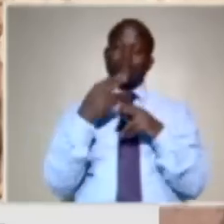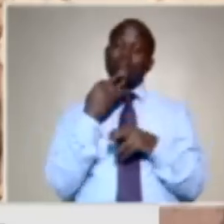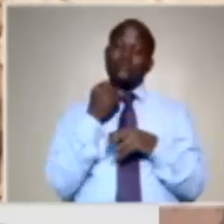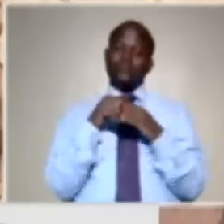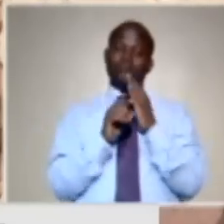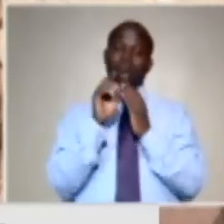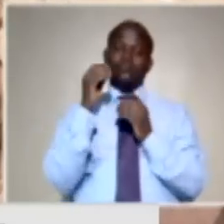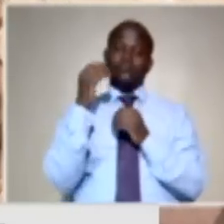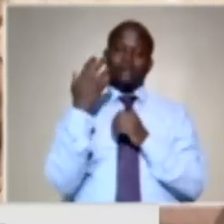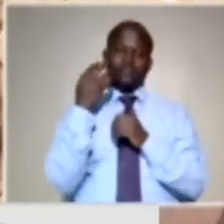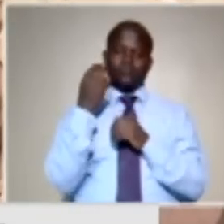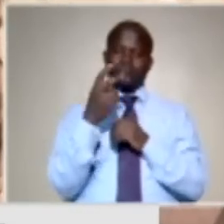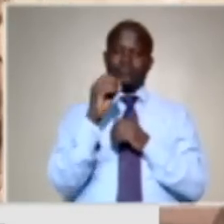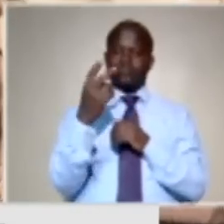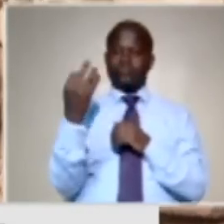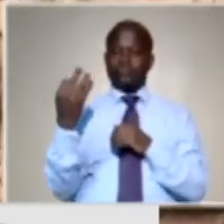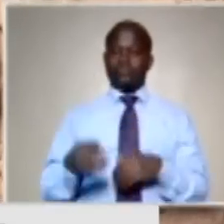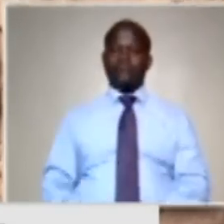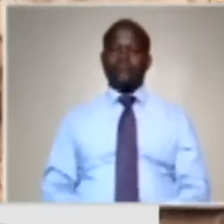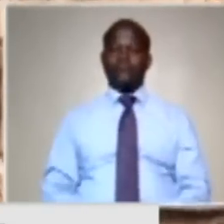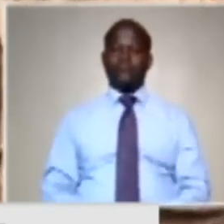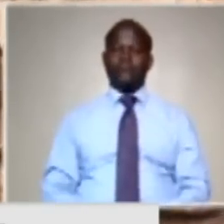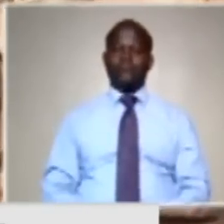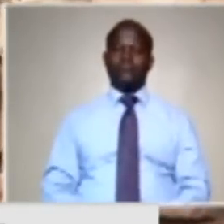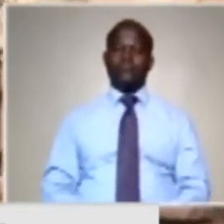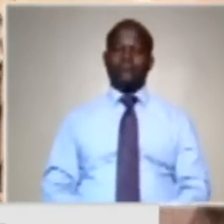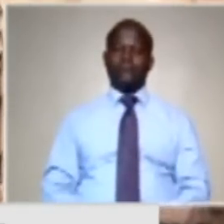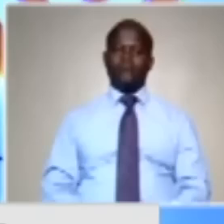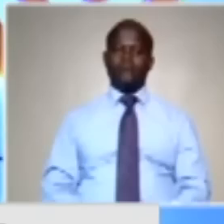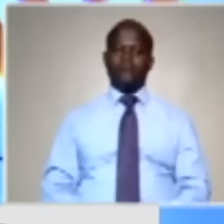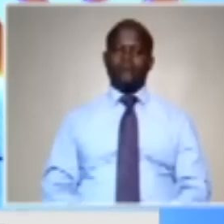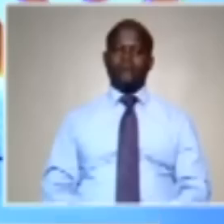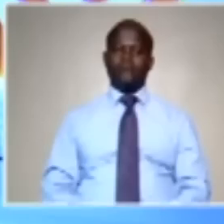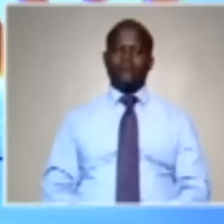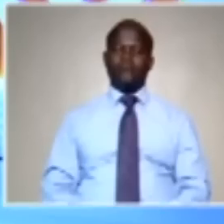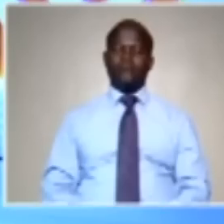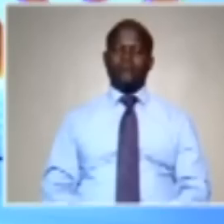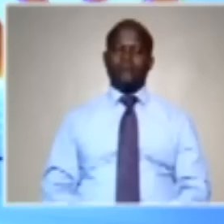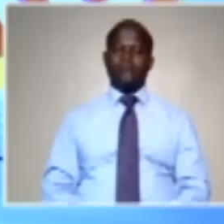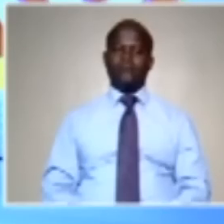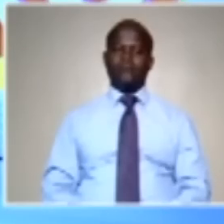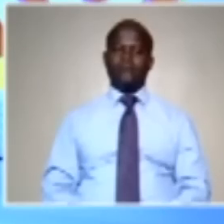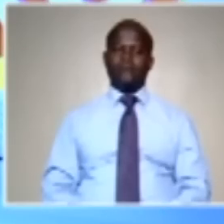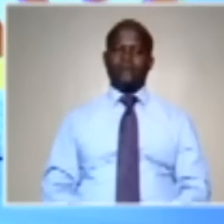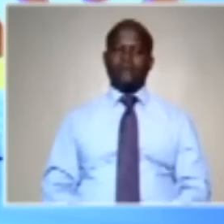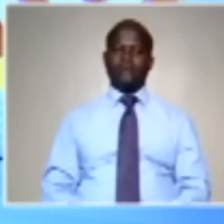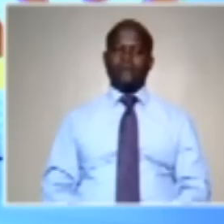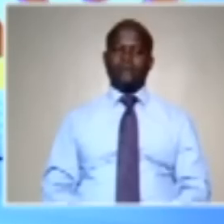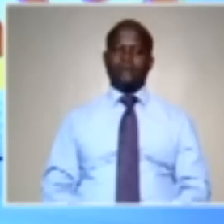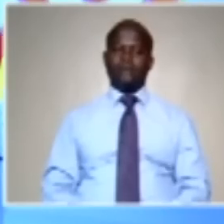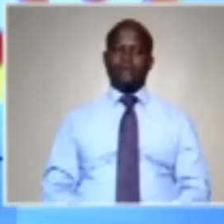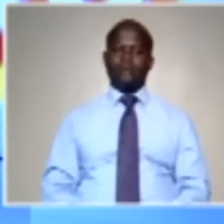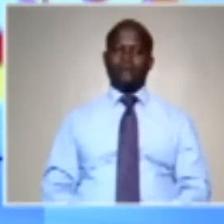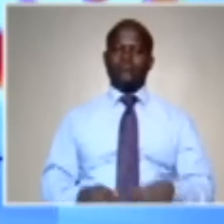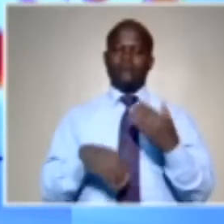gicurasi 2023 Jean Pierre Kagabo uburengerazuba bw'u Rwanda Imana yakire abahitanwe